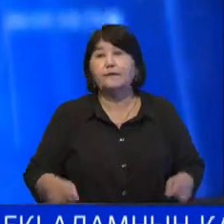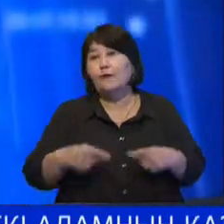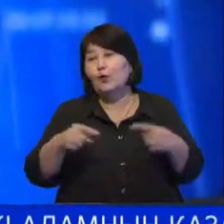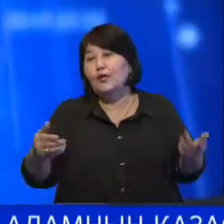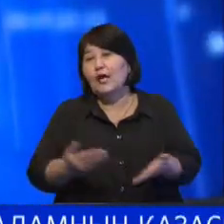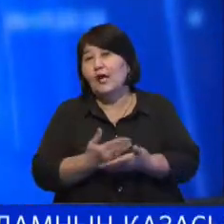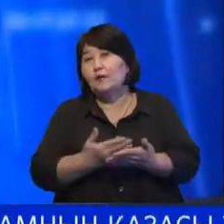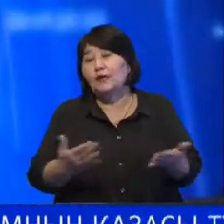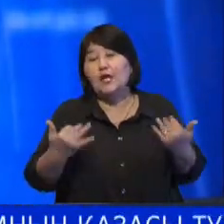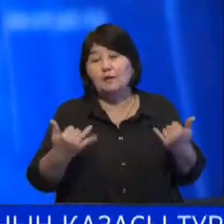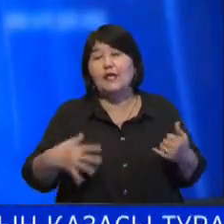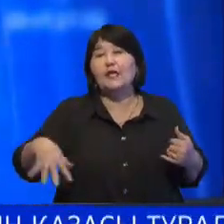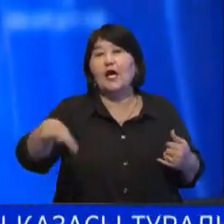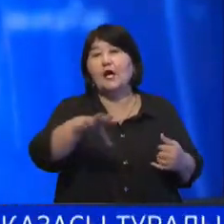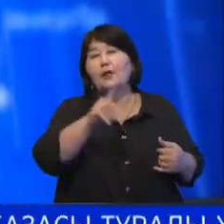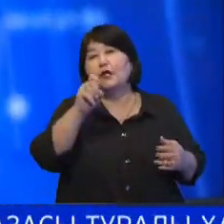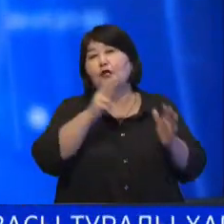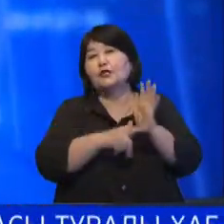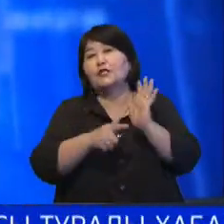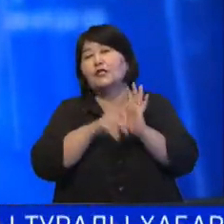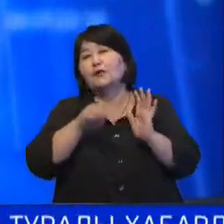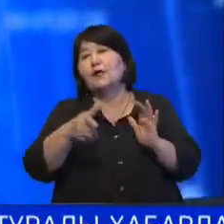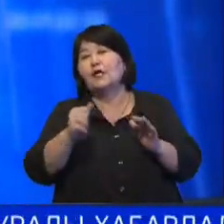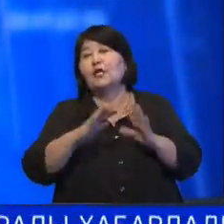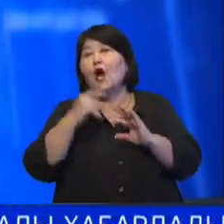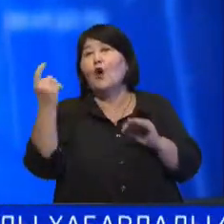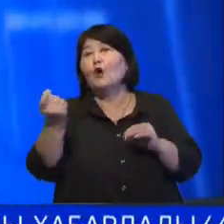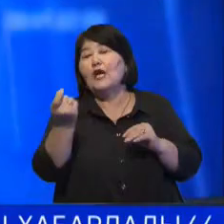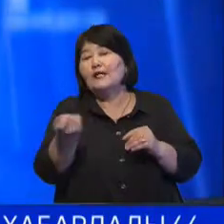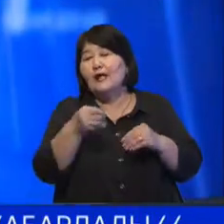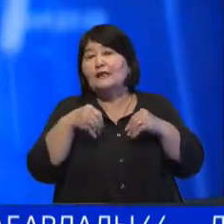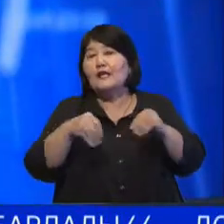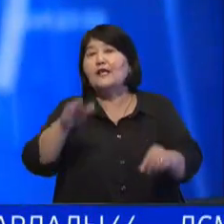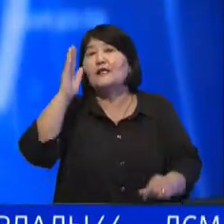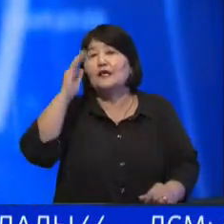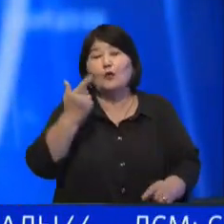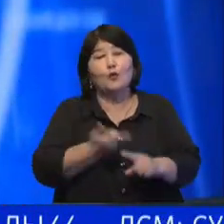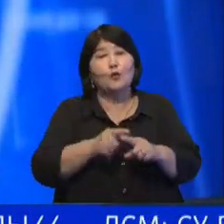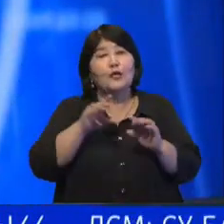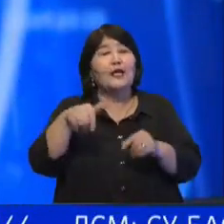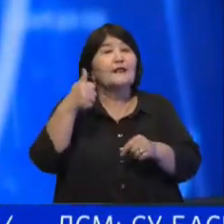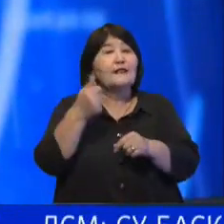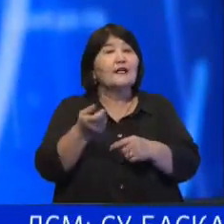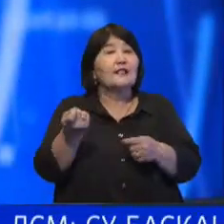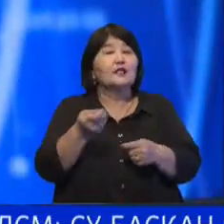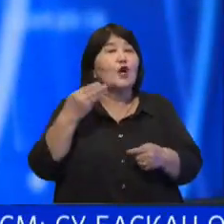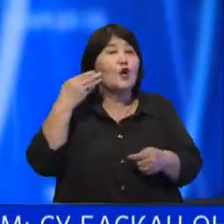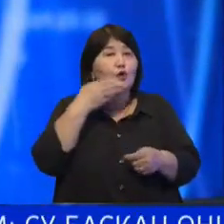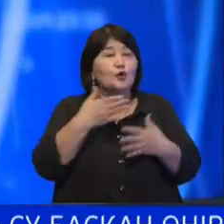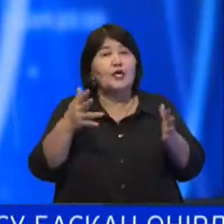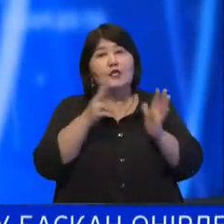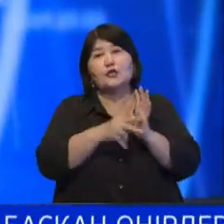Өзгеде ақпараттар. Биыл аймақта 187 мың гектарға ауыл шаруашылығы дақылдары егіледі. Оның ішінде негізгі дақыл күріш